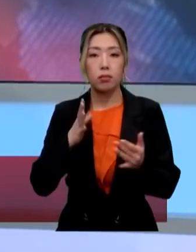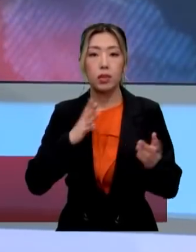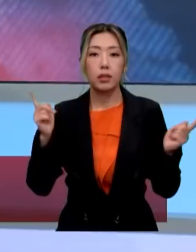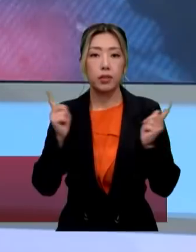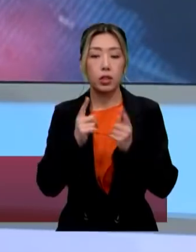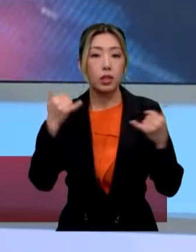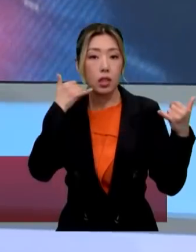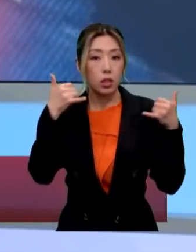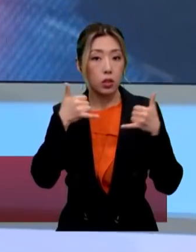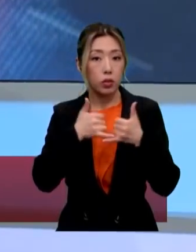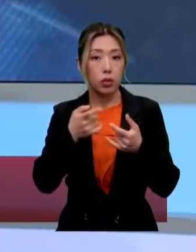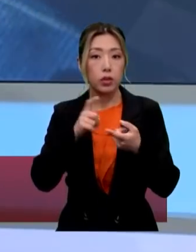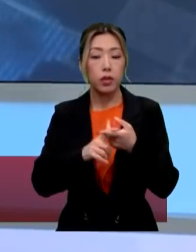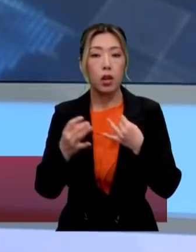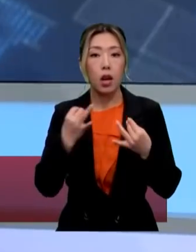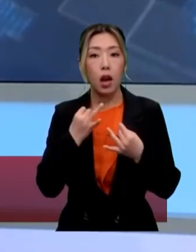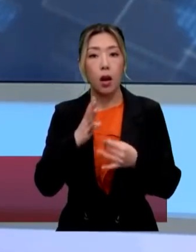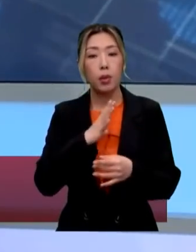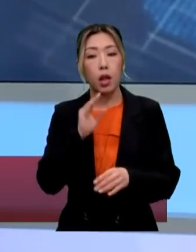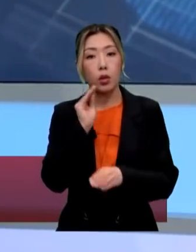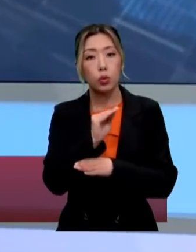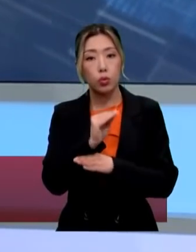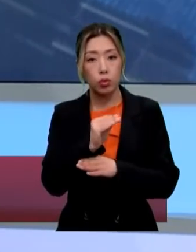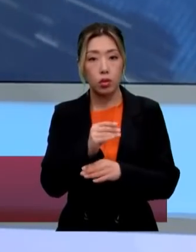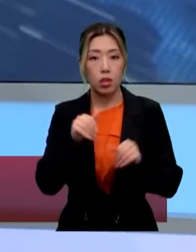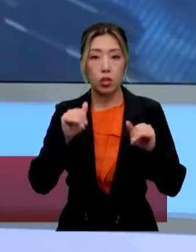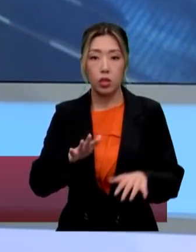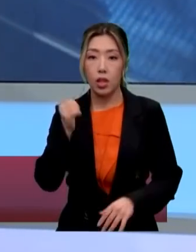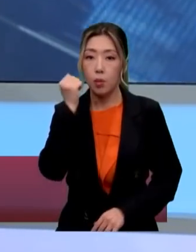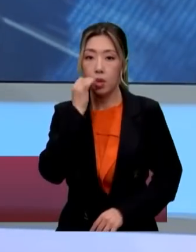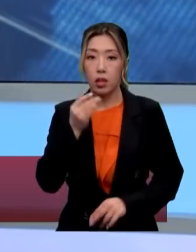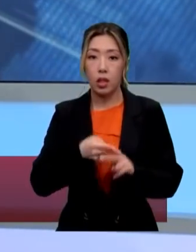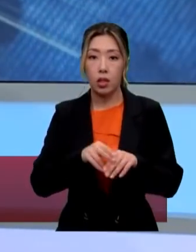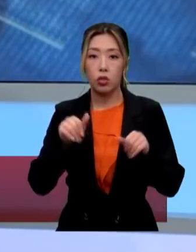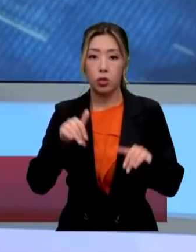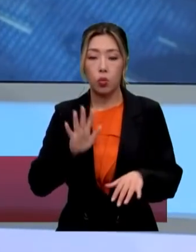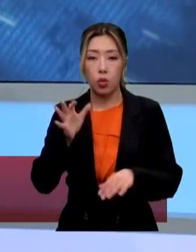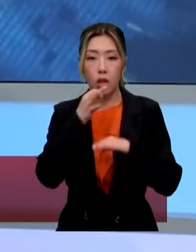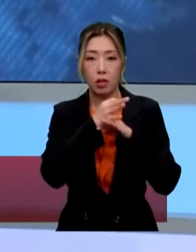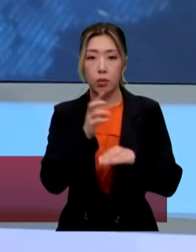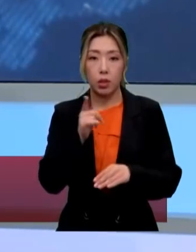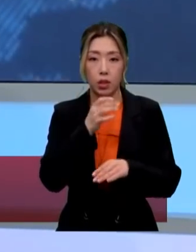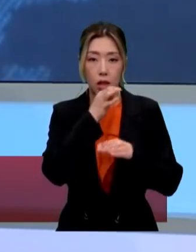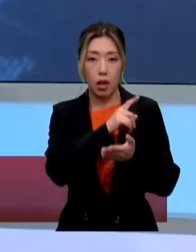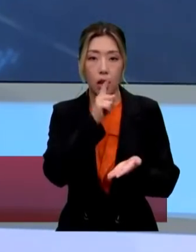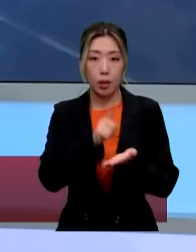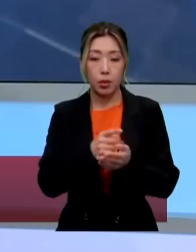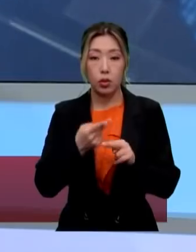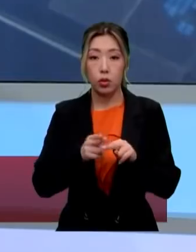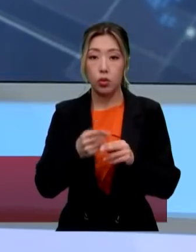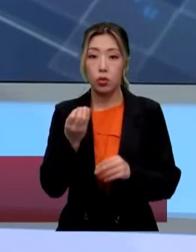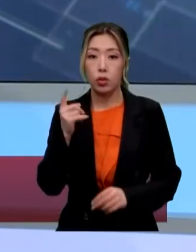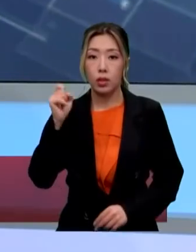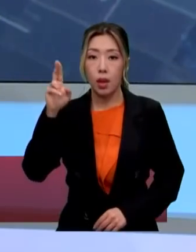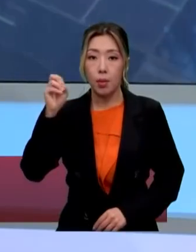Донбассе. Они, понятно, осудили решение Москвы и заявили, что этот шаг не останется без ответа. Однако вот западные же эксперты называют